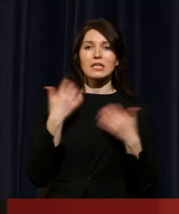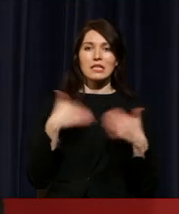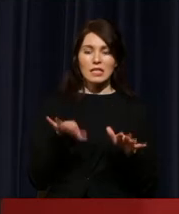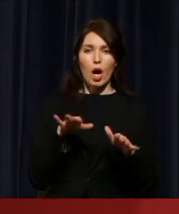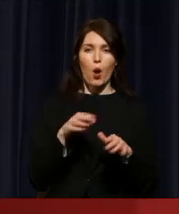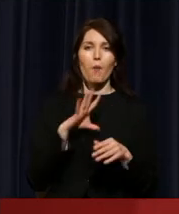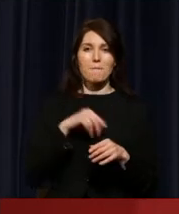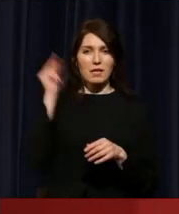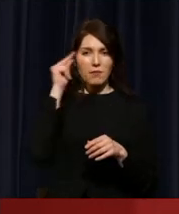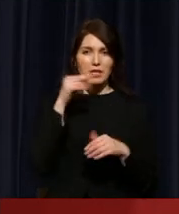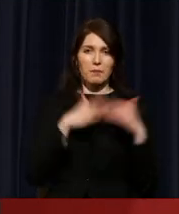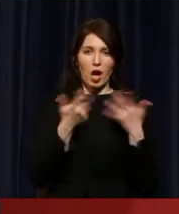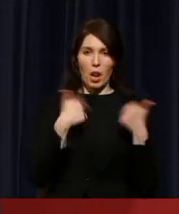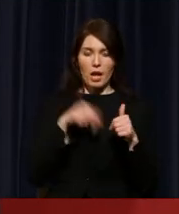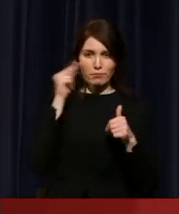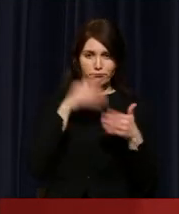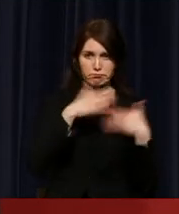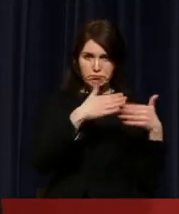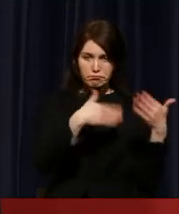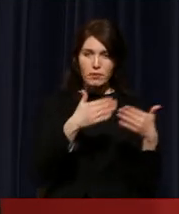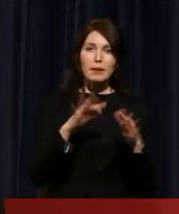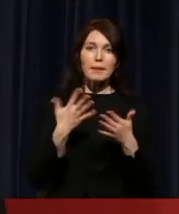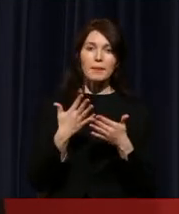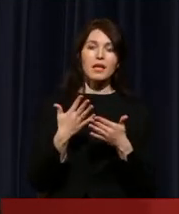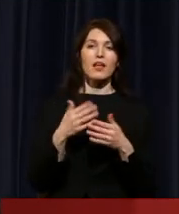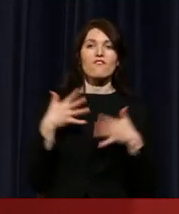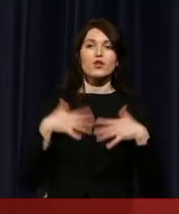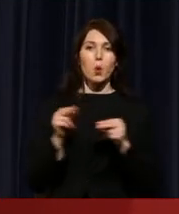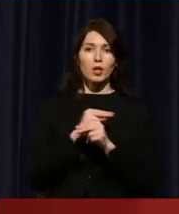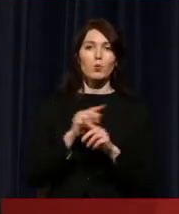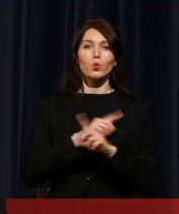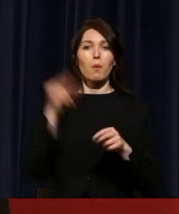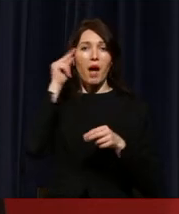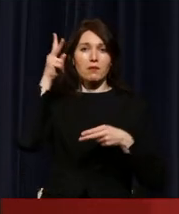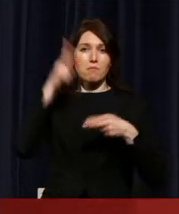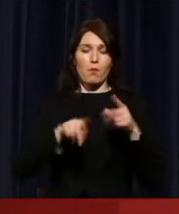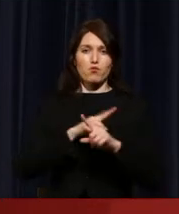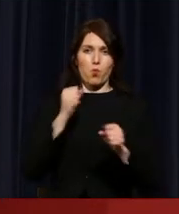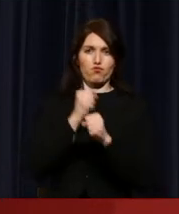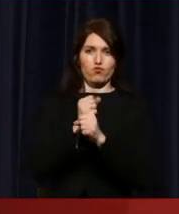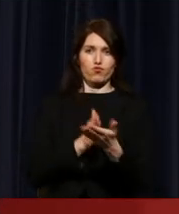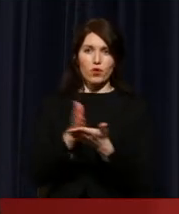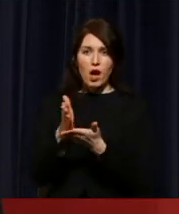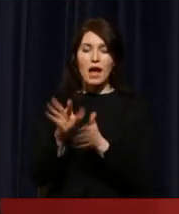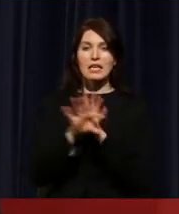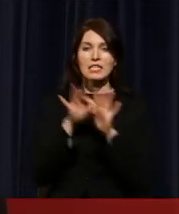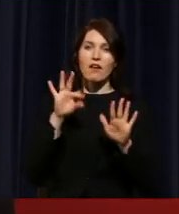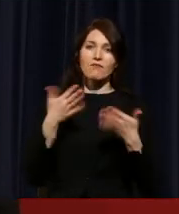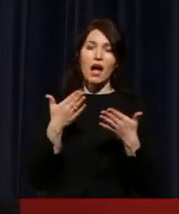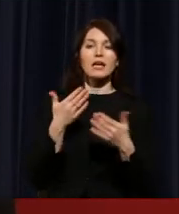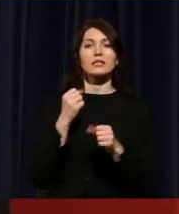rezidentūras laikā, fizioterapeiti to dara praktiski jau pēc studiju pabeigšanas, tad izvēlās vai strādā